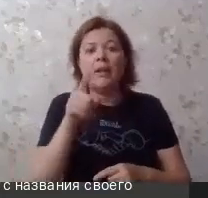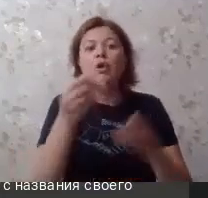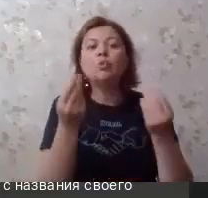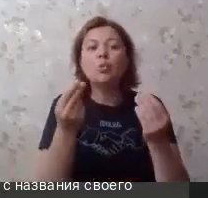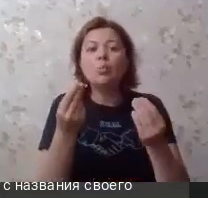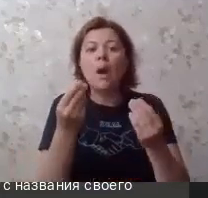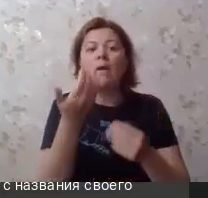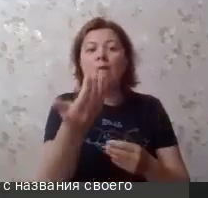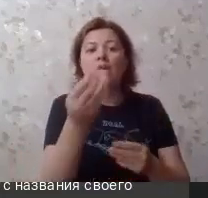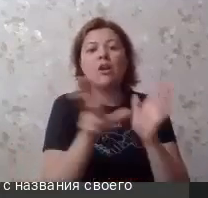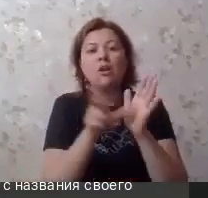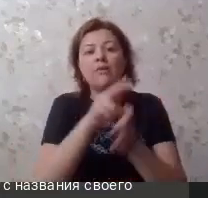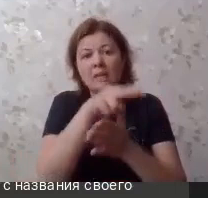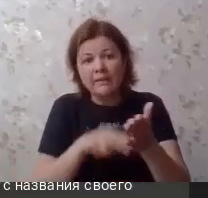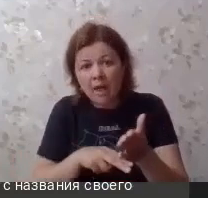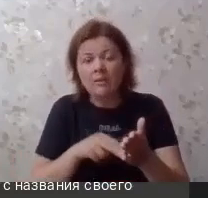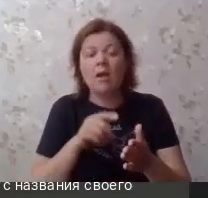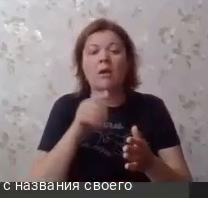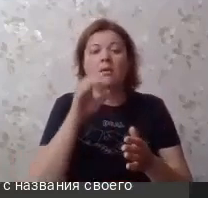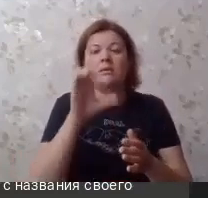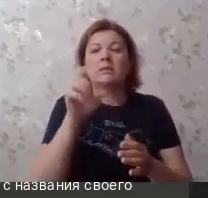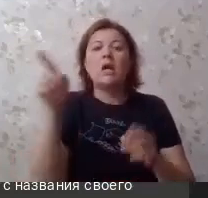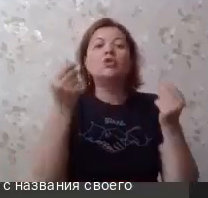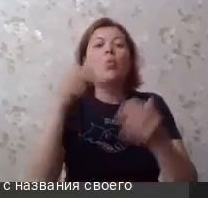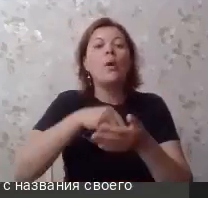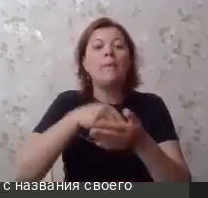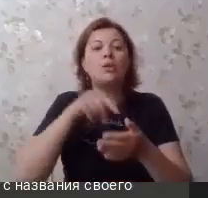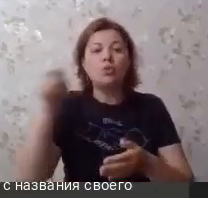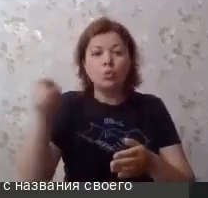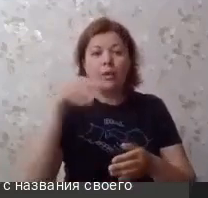установлена у конкретной организации в конкретном магазине.